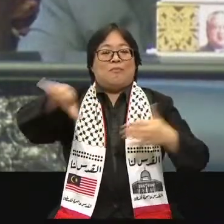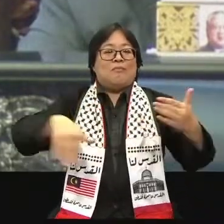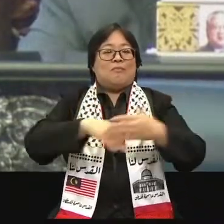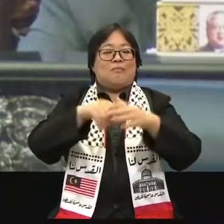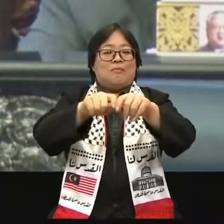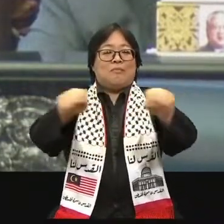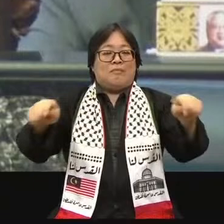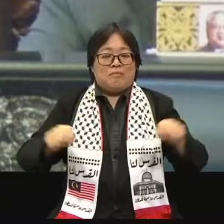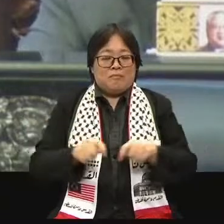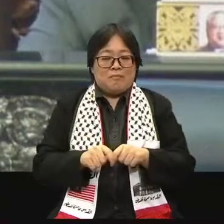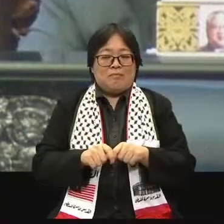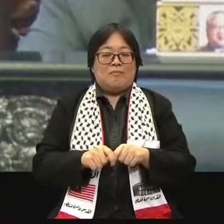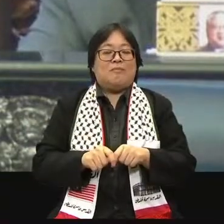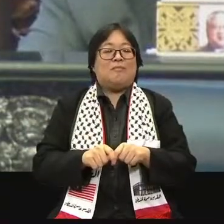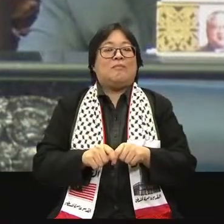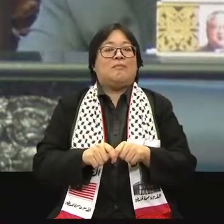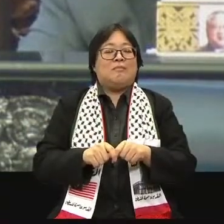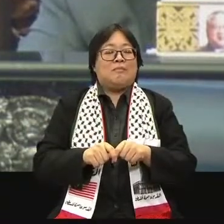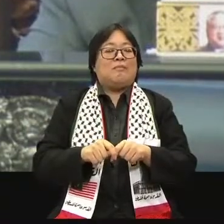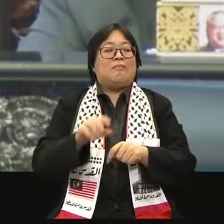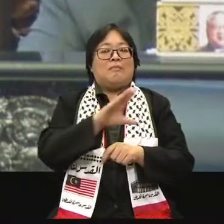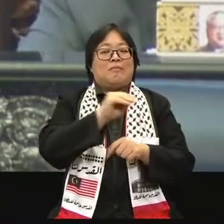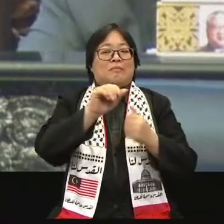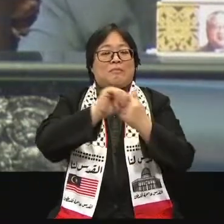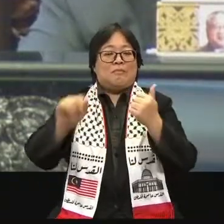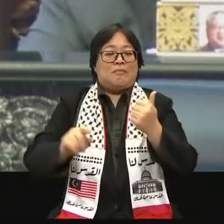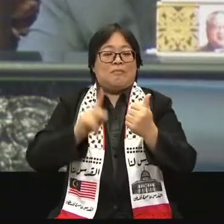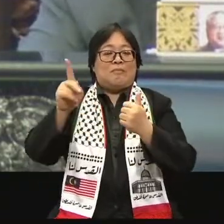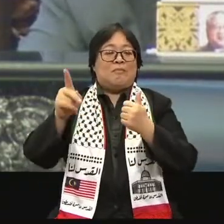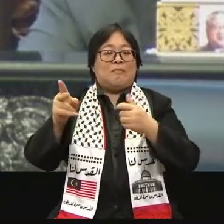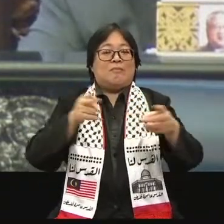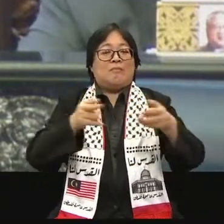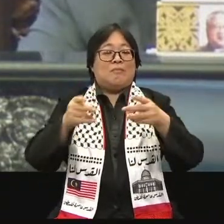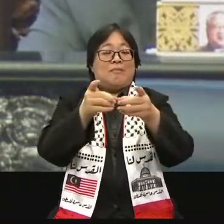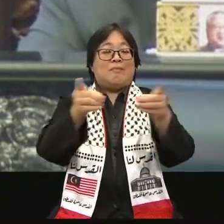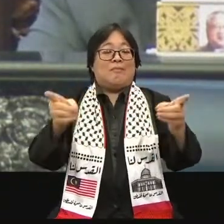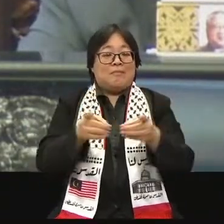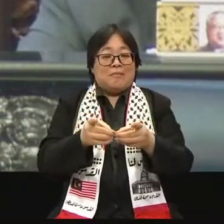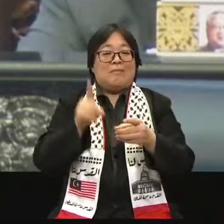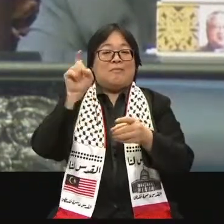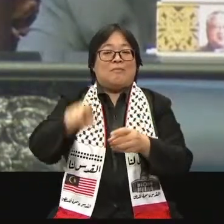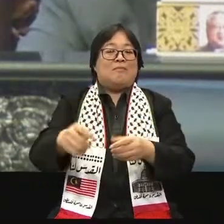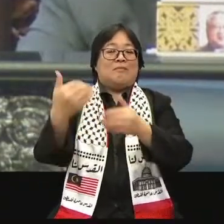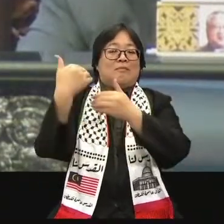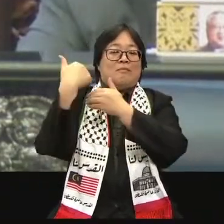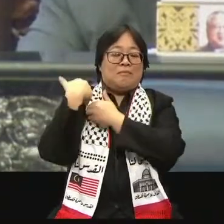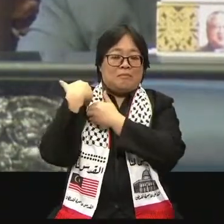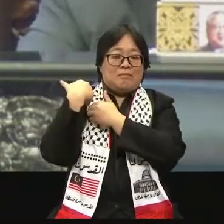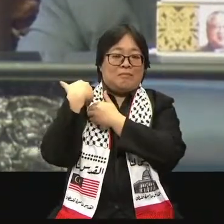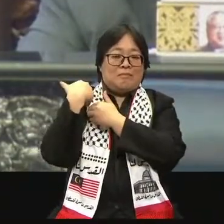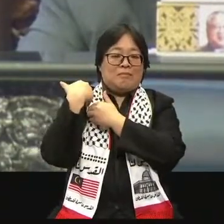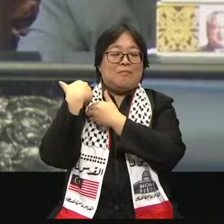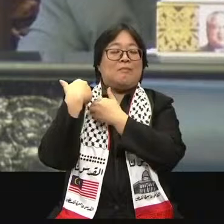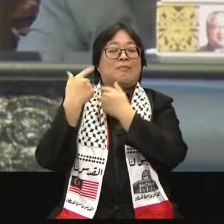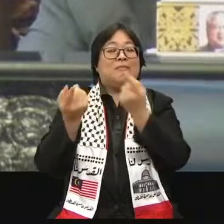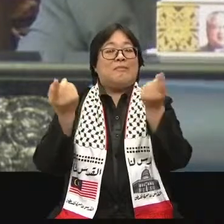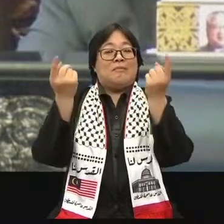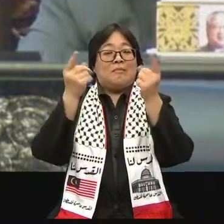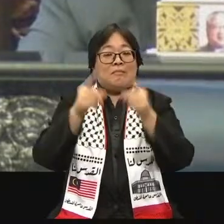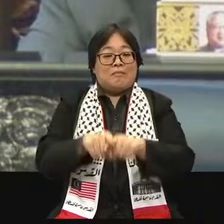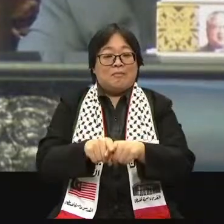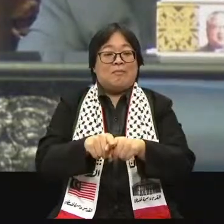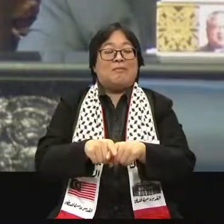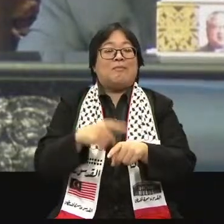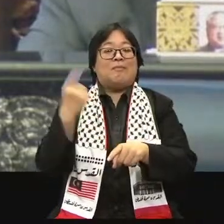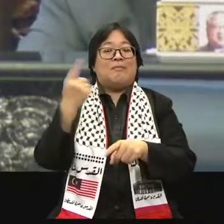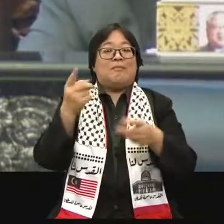semua tempat semua o kualiti dan jawatankuasa pengurusan Bencana Daerah perlu bertanggungjawab apabila berlak ya bencana di